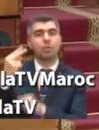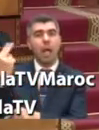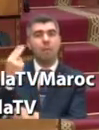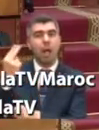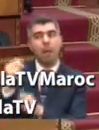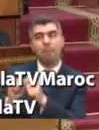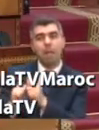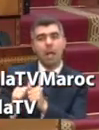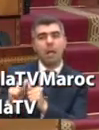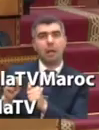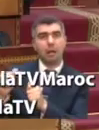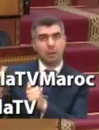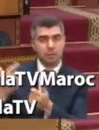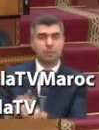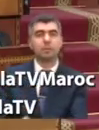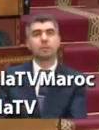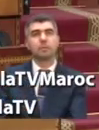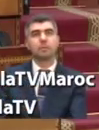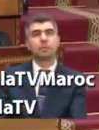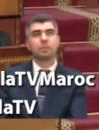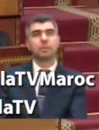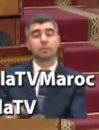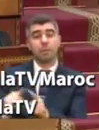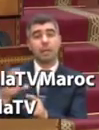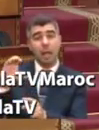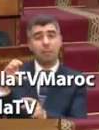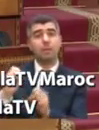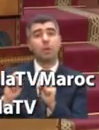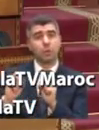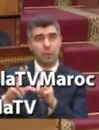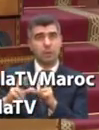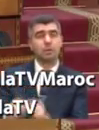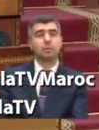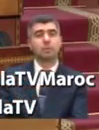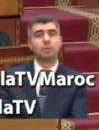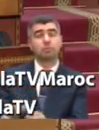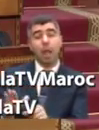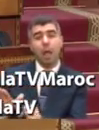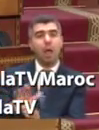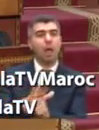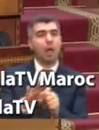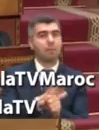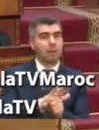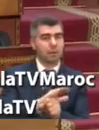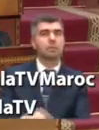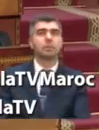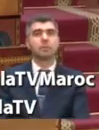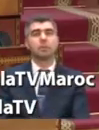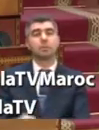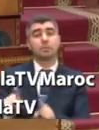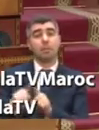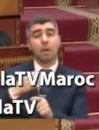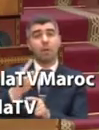المجاوره. الجامعات في الدار البيضاء كيتواجد بهم حاليا الاكتظاظ، فهناك من تم